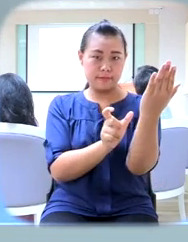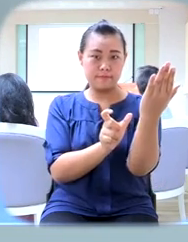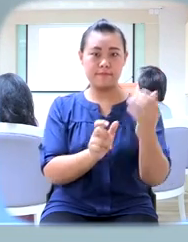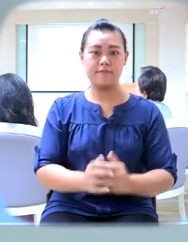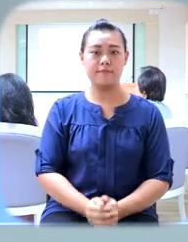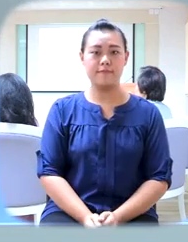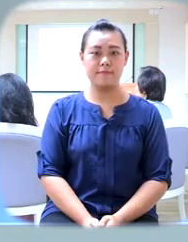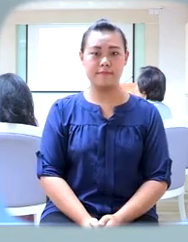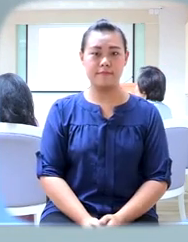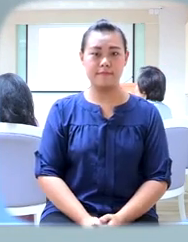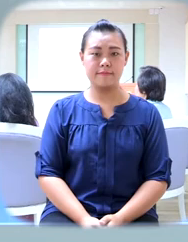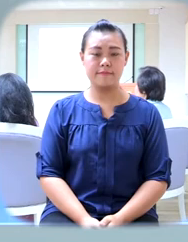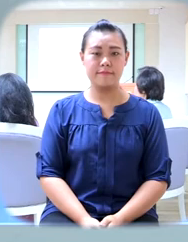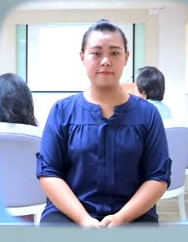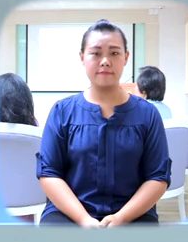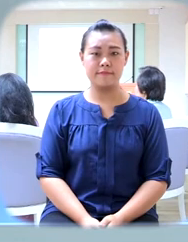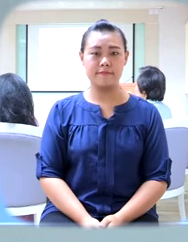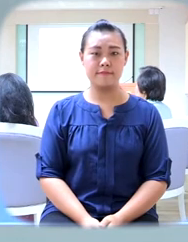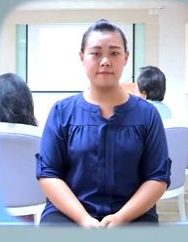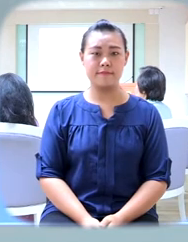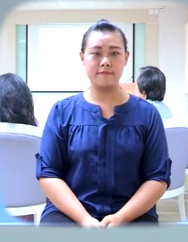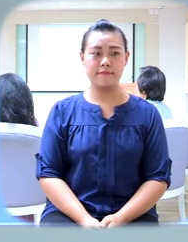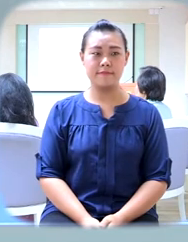as an example of the